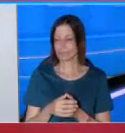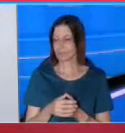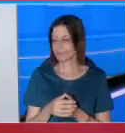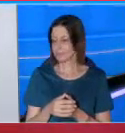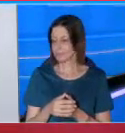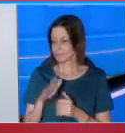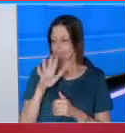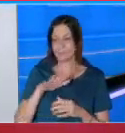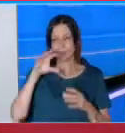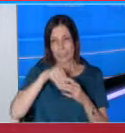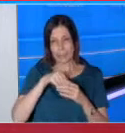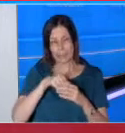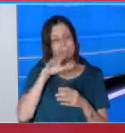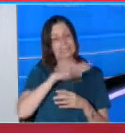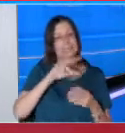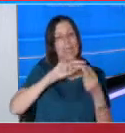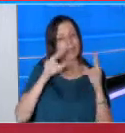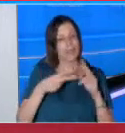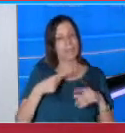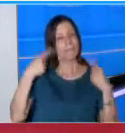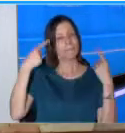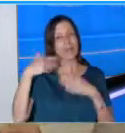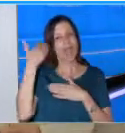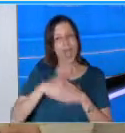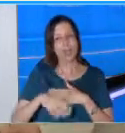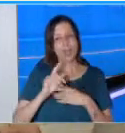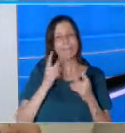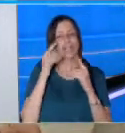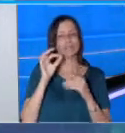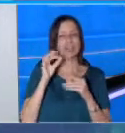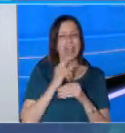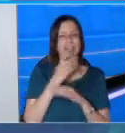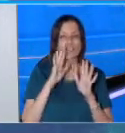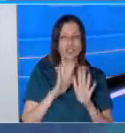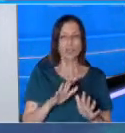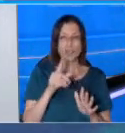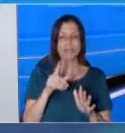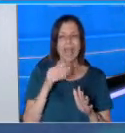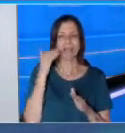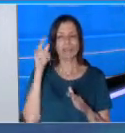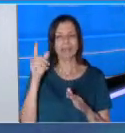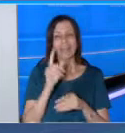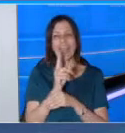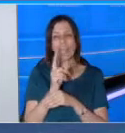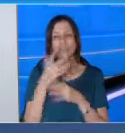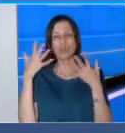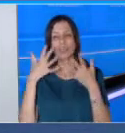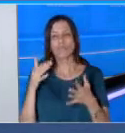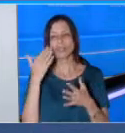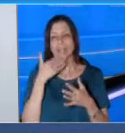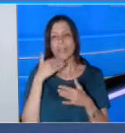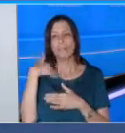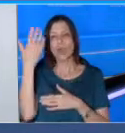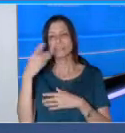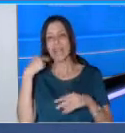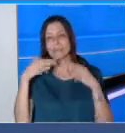מהזירה הפנימית לזירה הבינלאומית, ביממה האחרונה, מקרה אנטישמיות בארצות הברית, הנה קטע שבו הותקפו ישראלים מחוץ